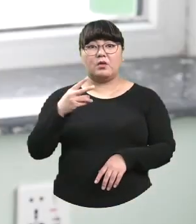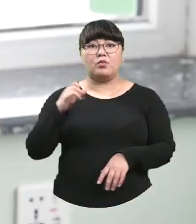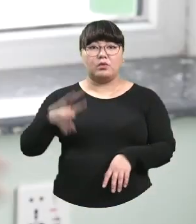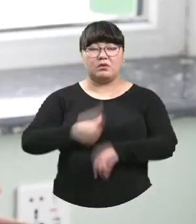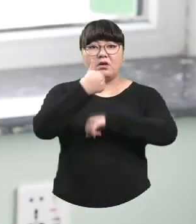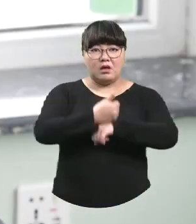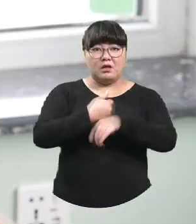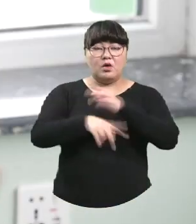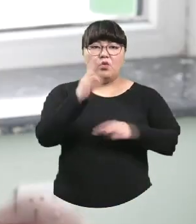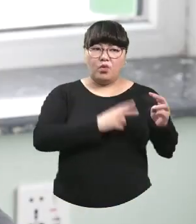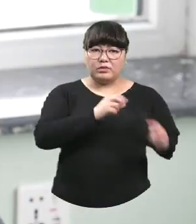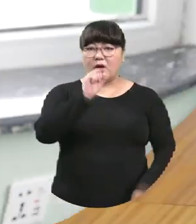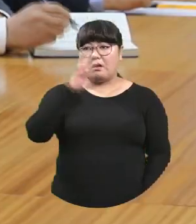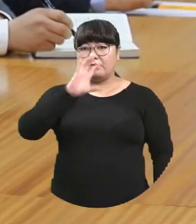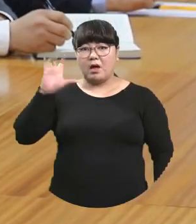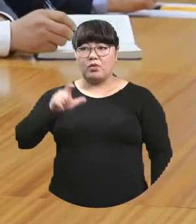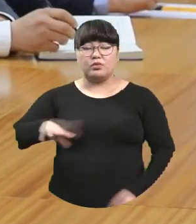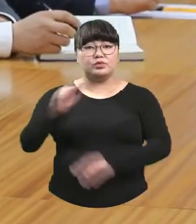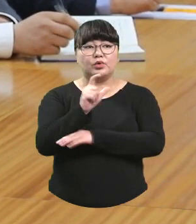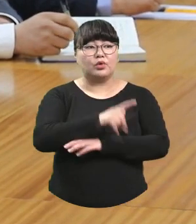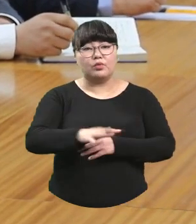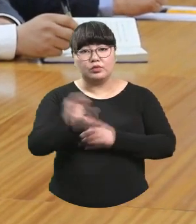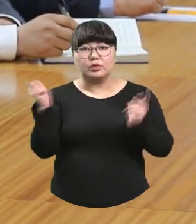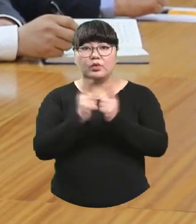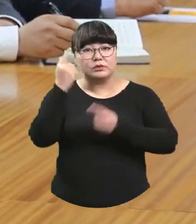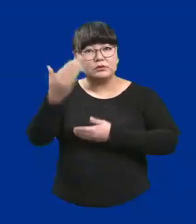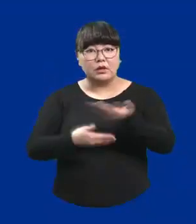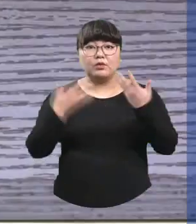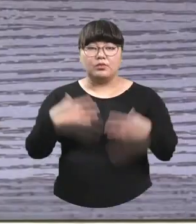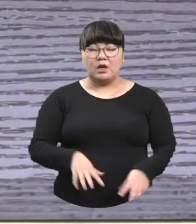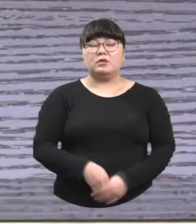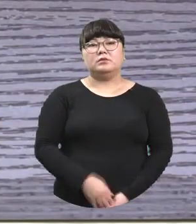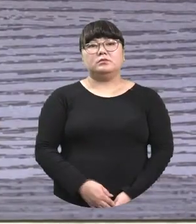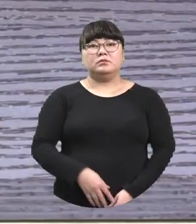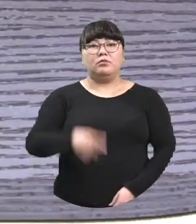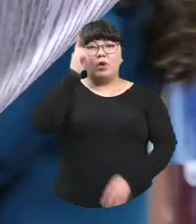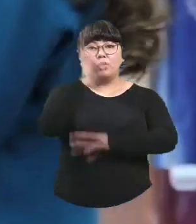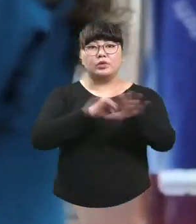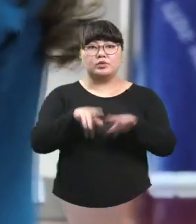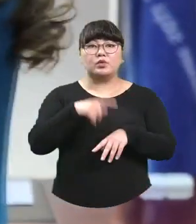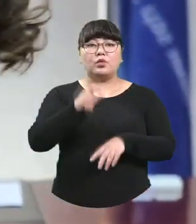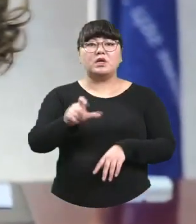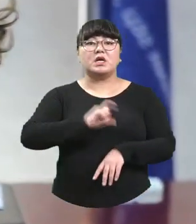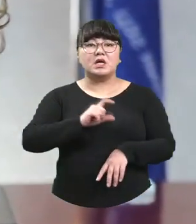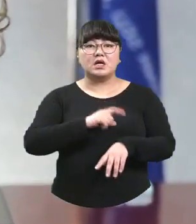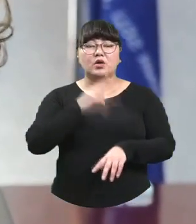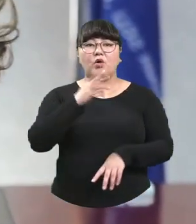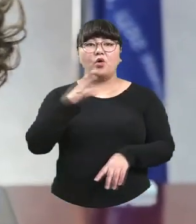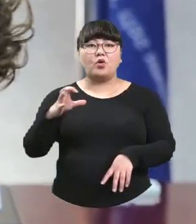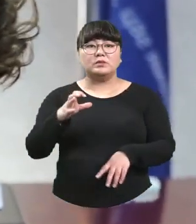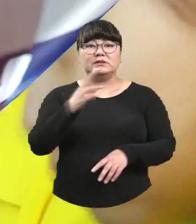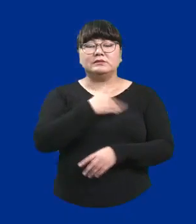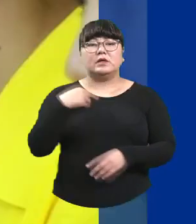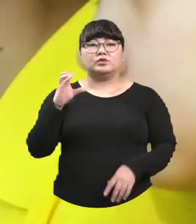хэсэг үйлдвэрлэгчд болон аж ахуйн нэгжийн төлөөлөлтөд уулзаж санал солилцлоо. Монгол улсын хүний эрхийн үндэсний комиссын даргаар сүнжтийг